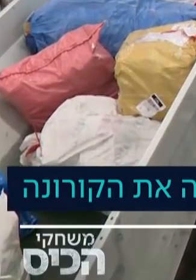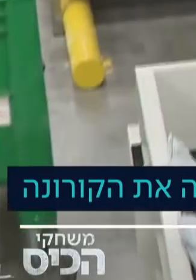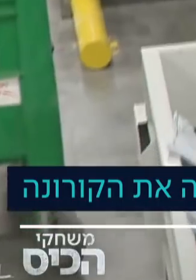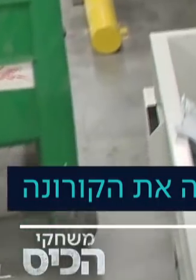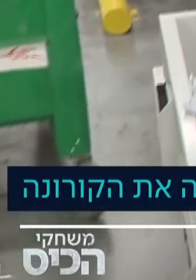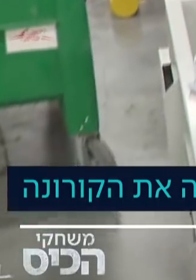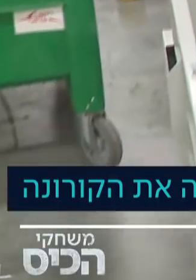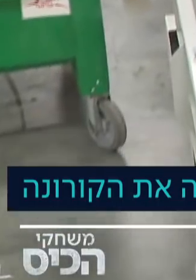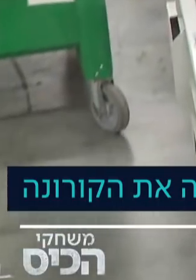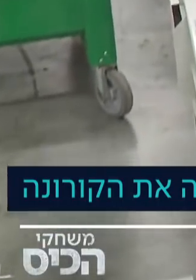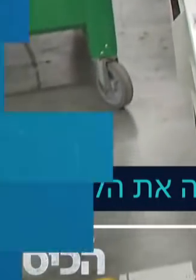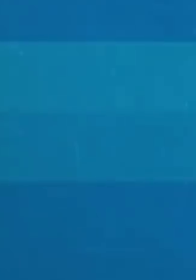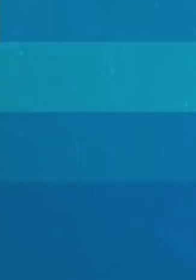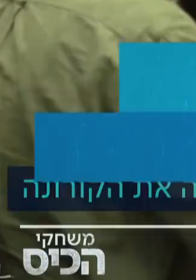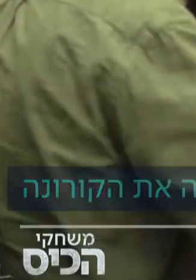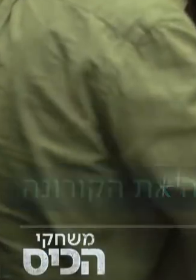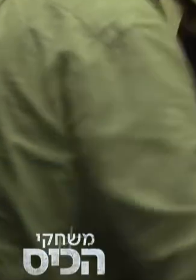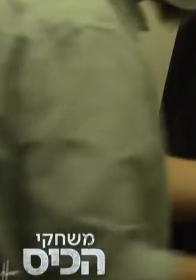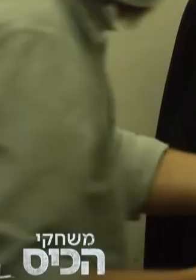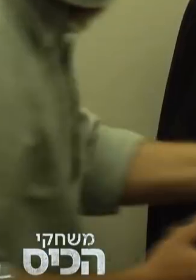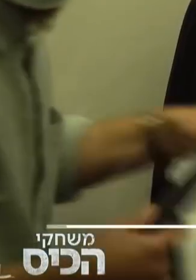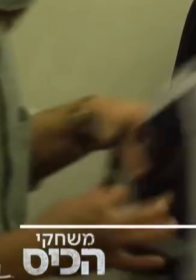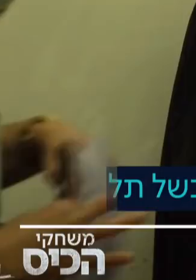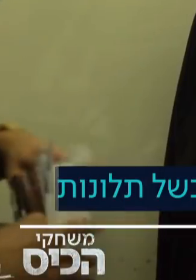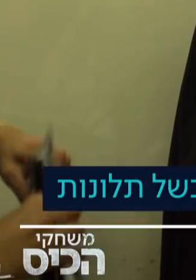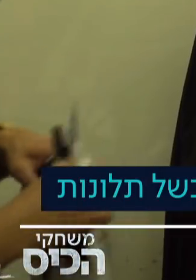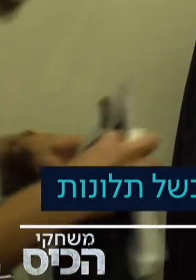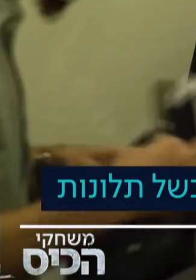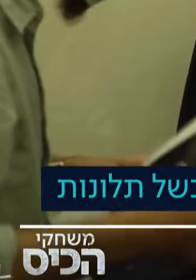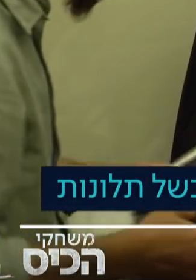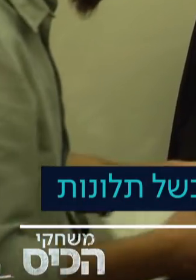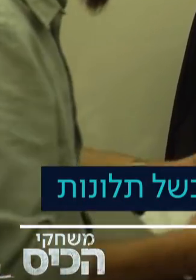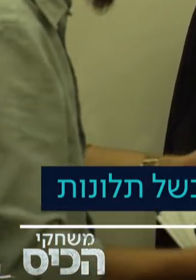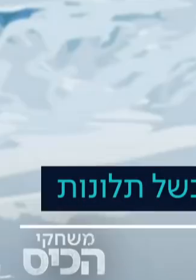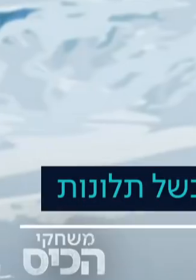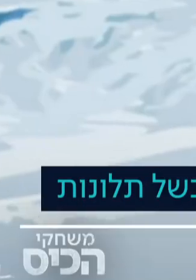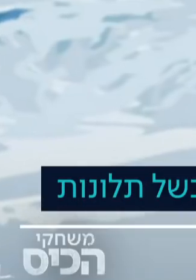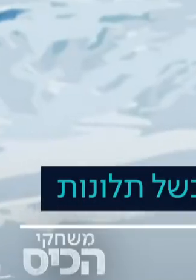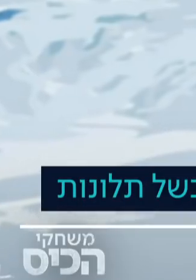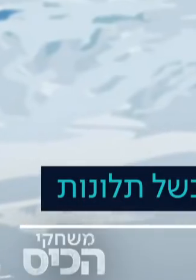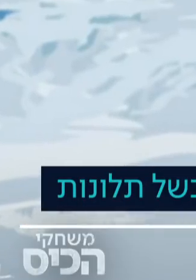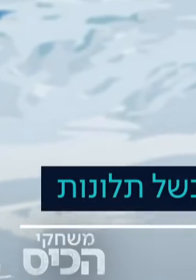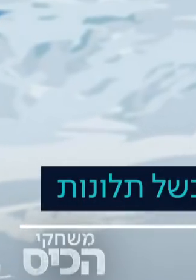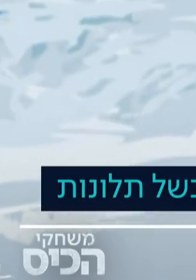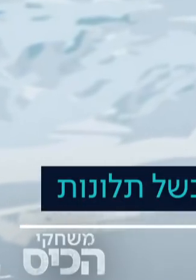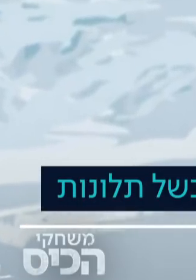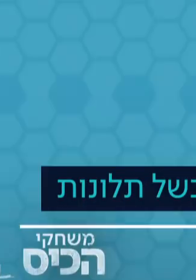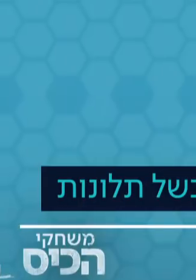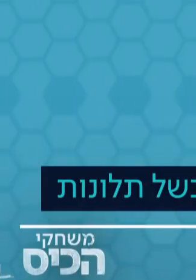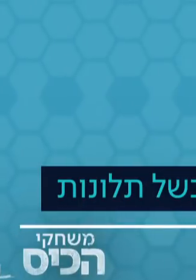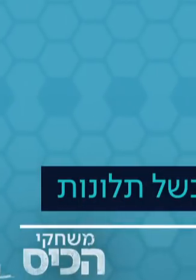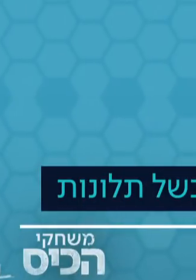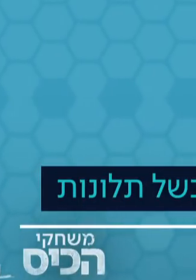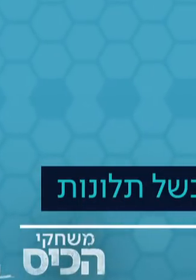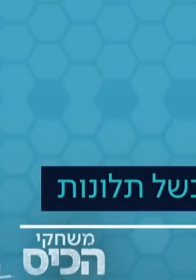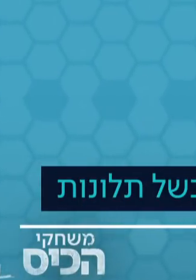צריך לתת לחברות את השירות הזה. שר התקשורת החדש ישן יועז הנדל אסר על חברת שירותי התקשורת אייס